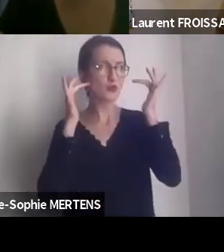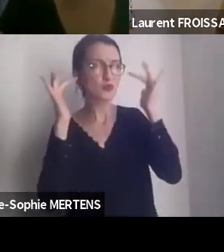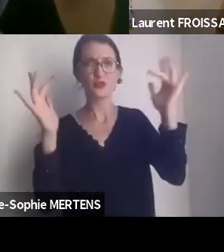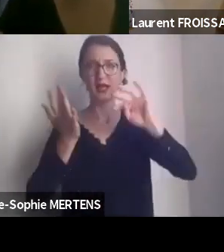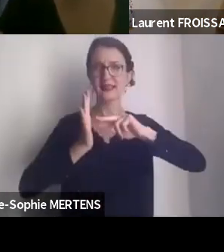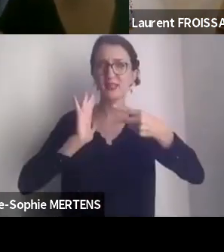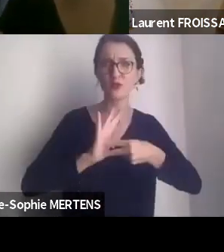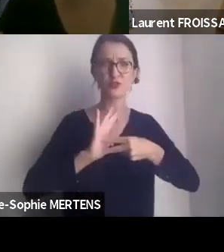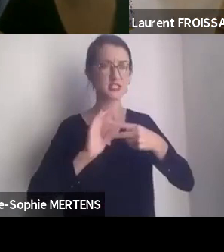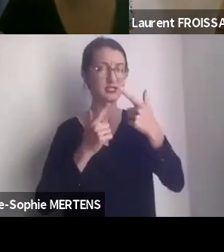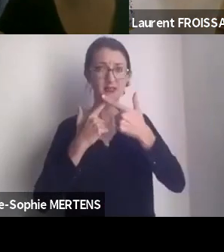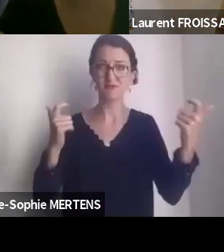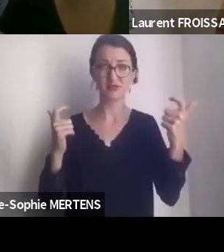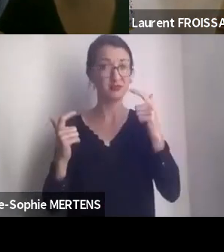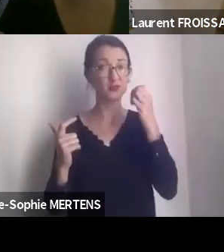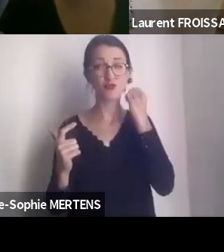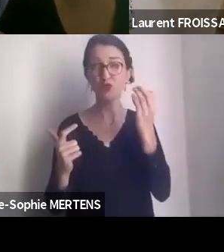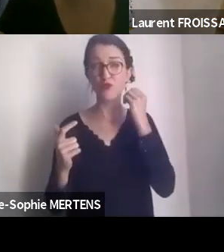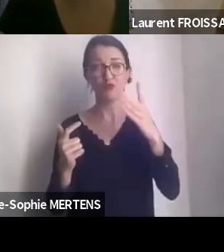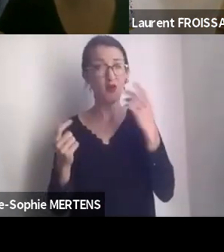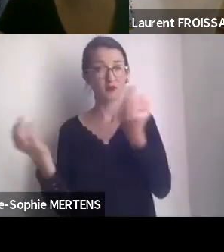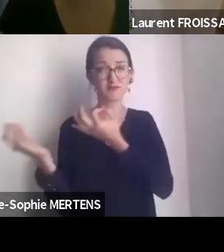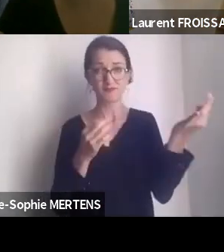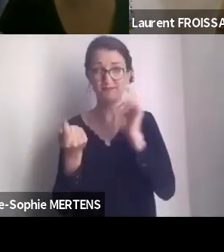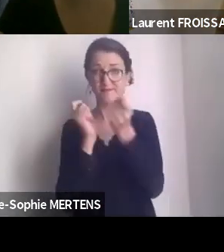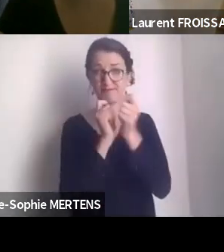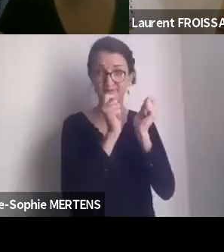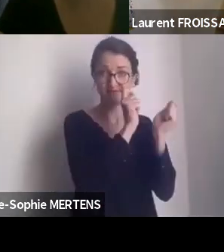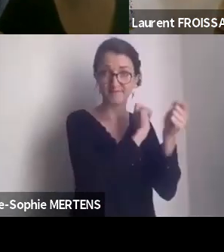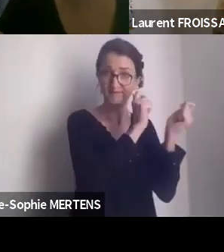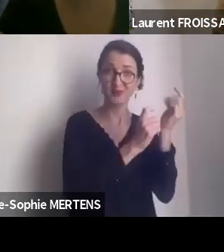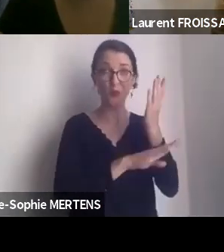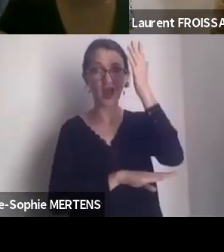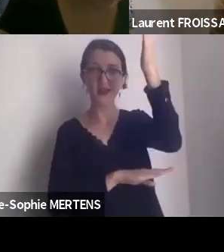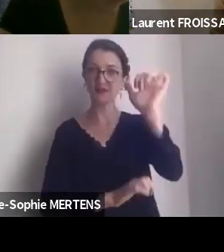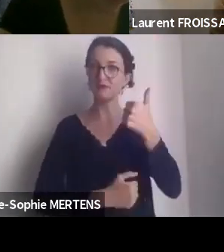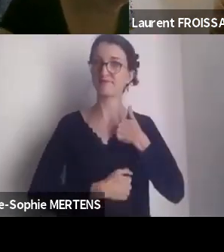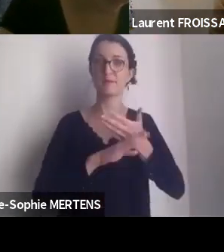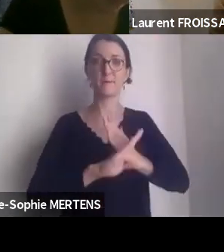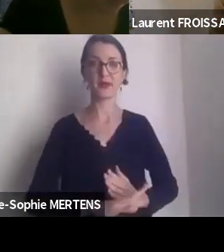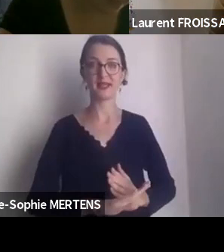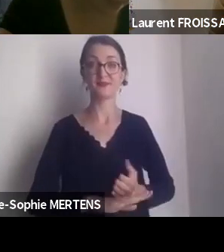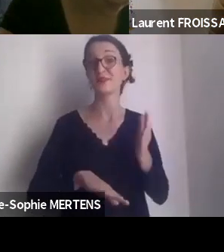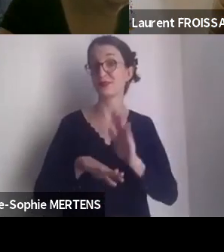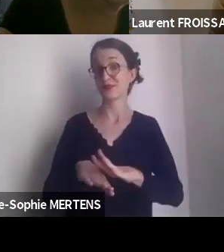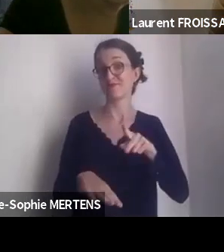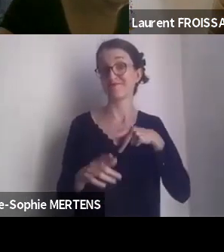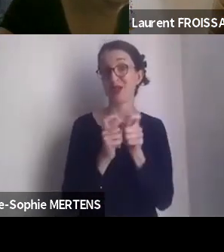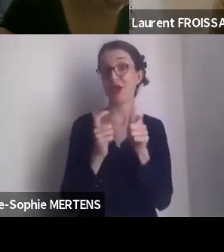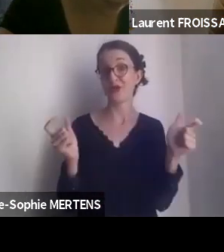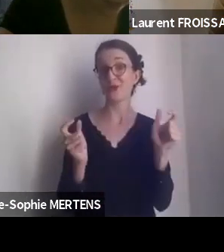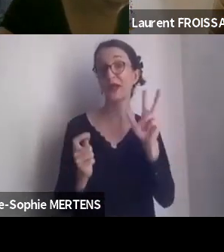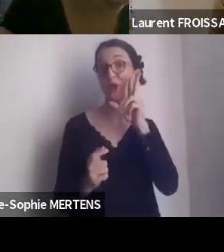donc être prêt pour pouvoir faire face aux challenges du futur. Bah, Wimanity, c'est notre mission. Ça fait 7 ans